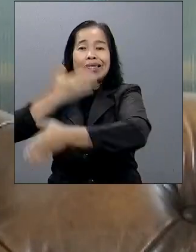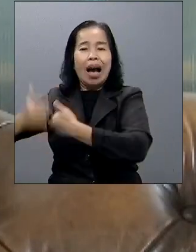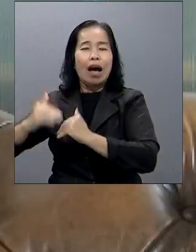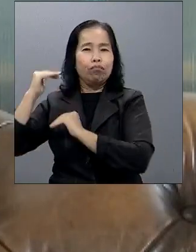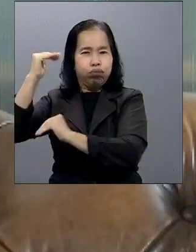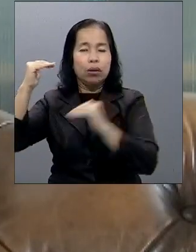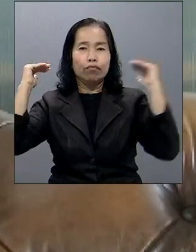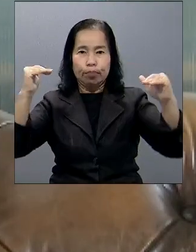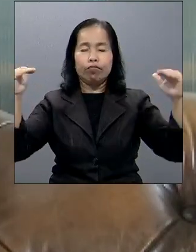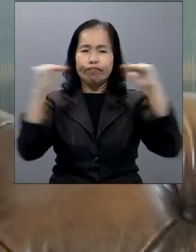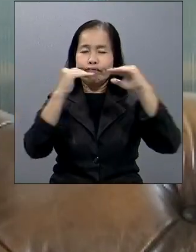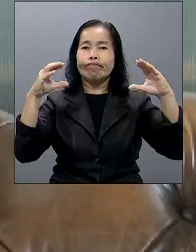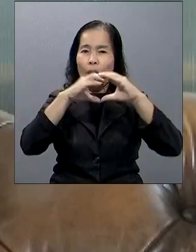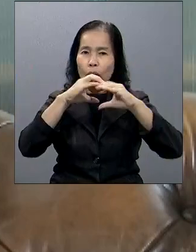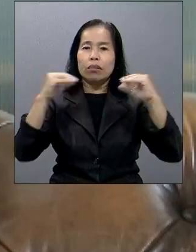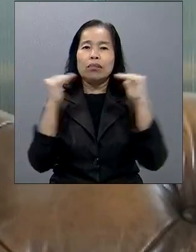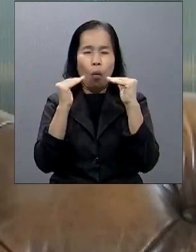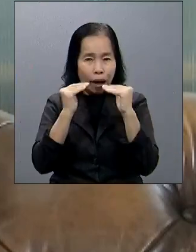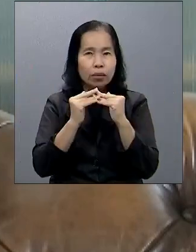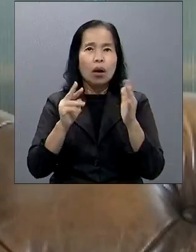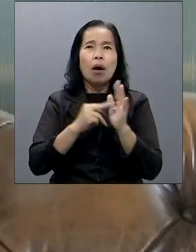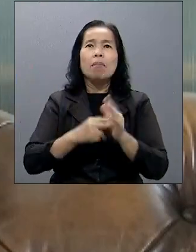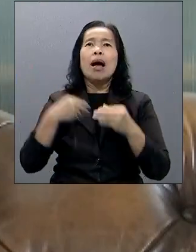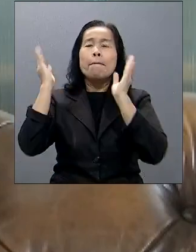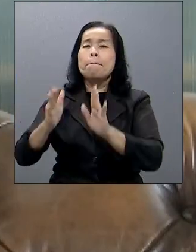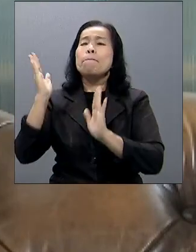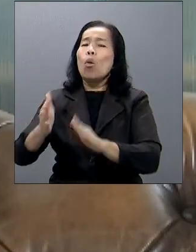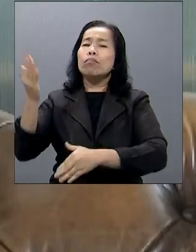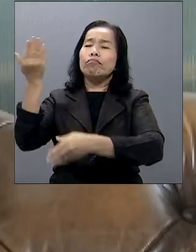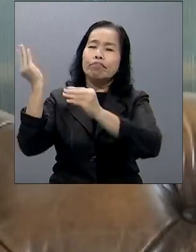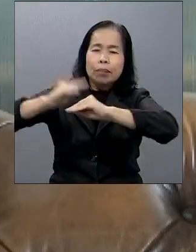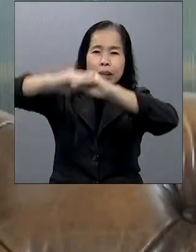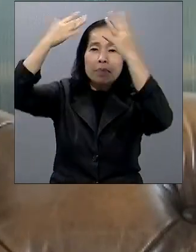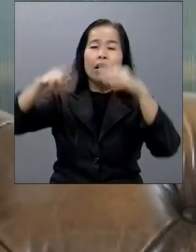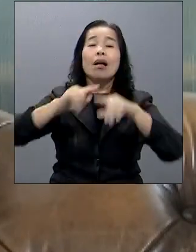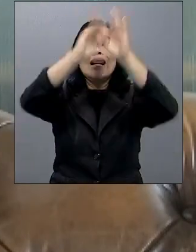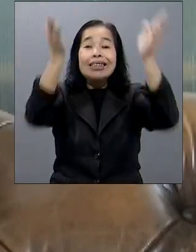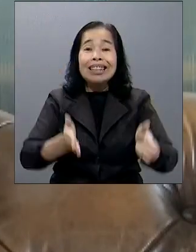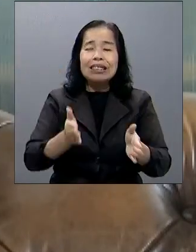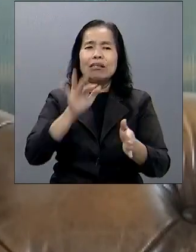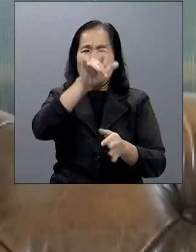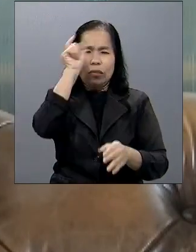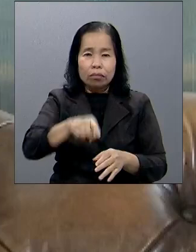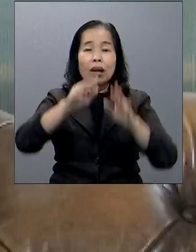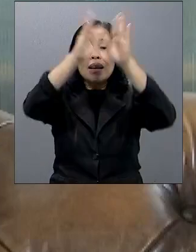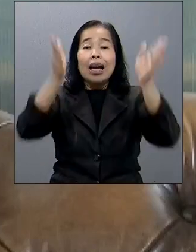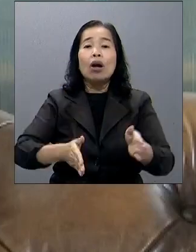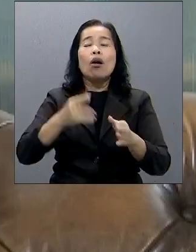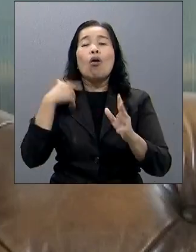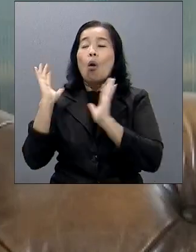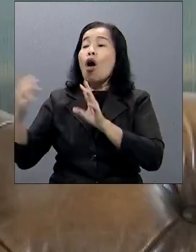เอาที่ตู้ครับเพิ่มคนมาอีกเป็นแสนคนเพื่อให้ไปกดที่ตู้พอมากดที่ตู้แล้วคนก็ทะเล